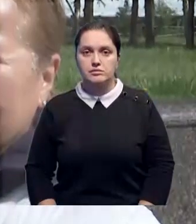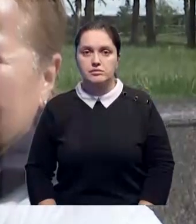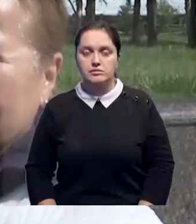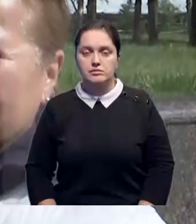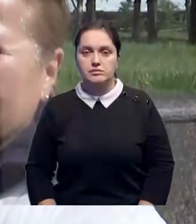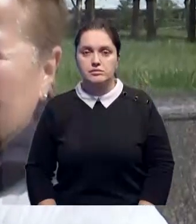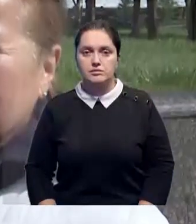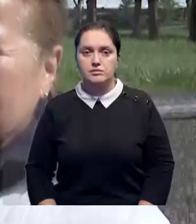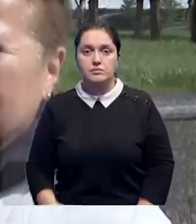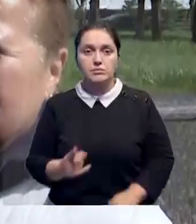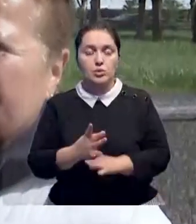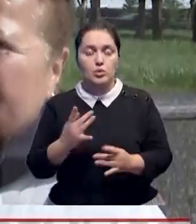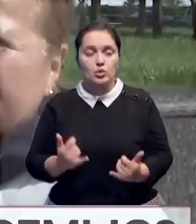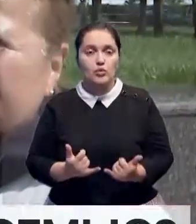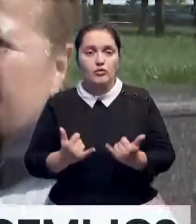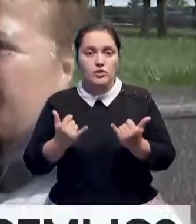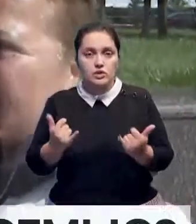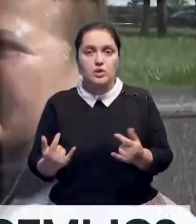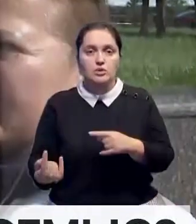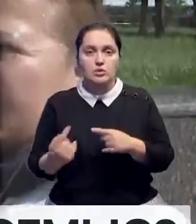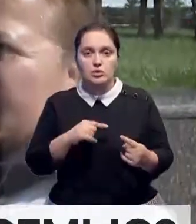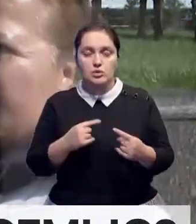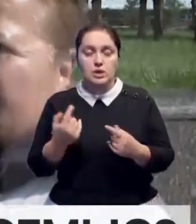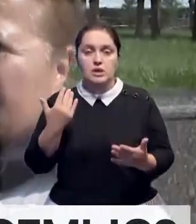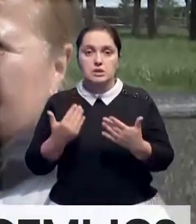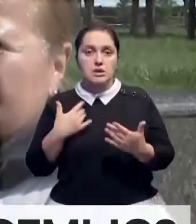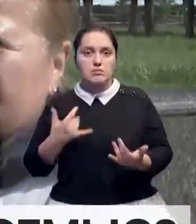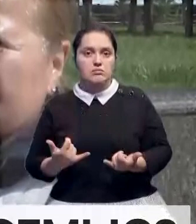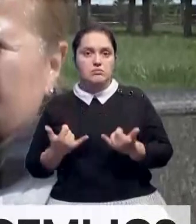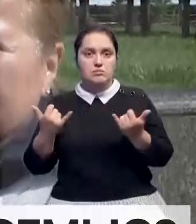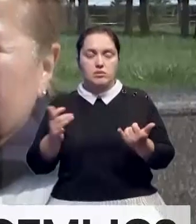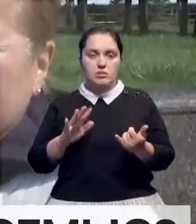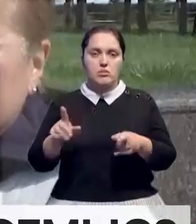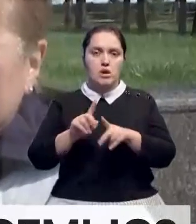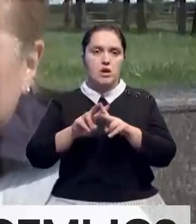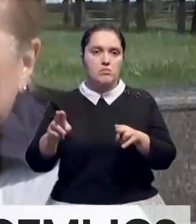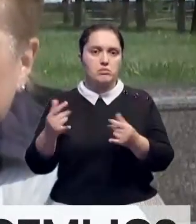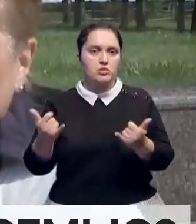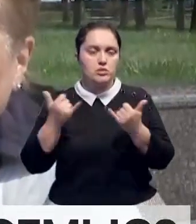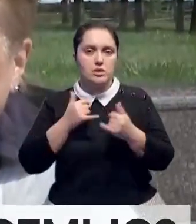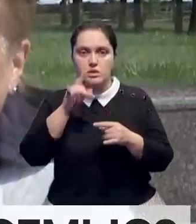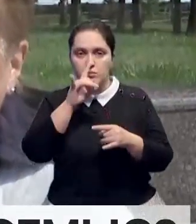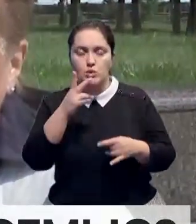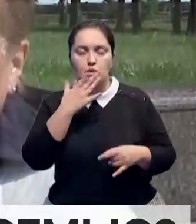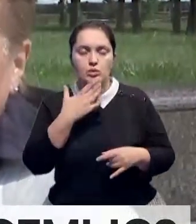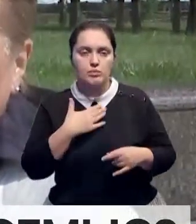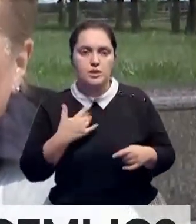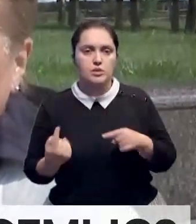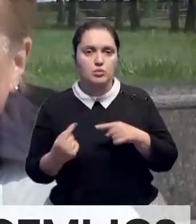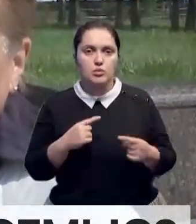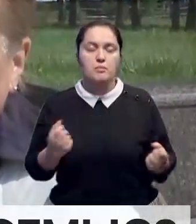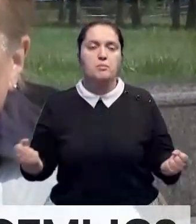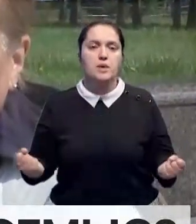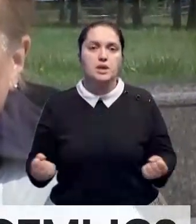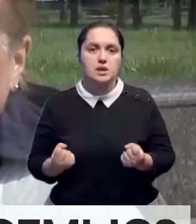Прежде всего, уважение друг к другу. Нельзя его терять. Если я перестану ее уважать, она перестанет меня. Этого не должно быть. Любить друг друга,